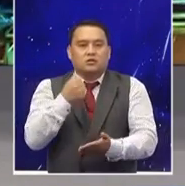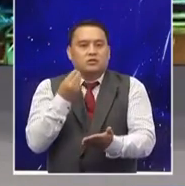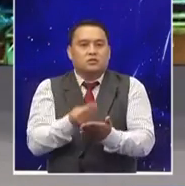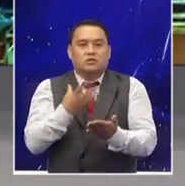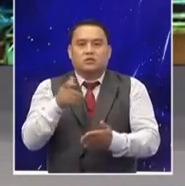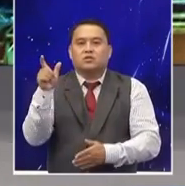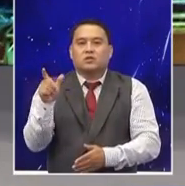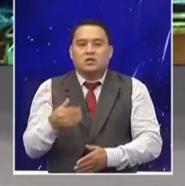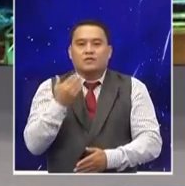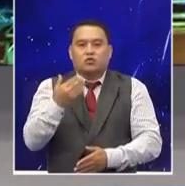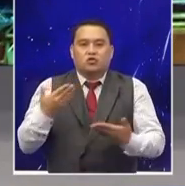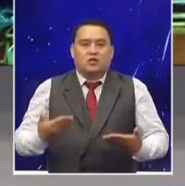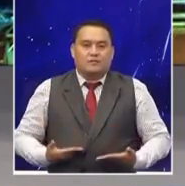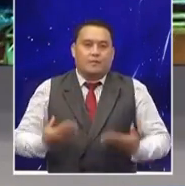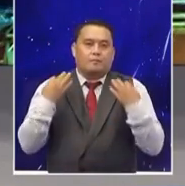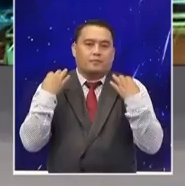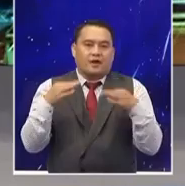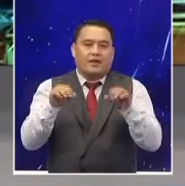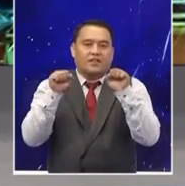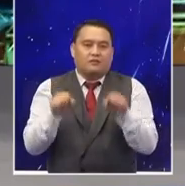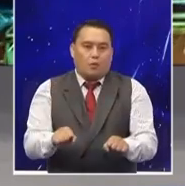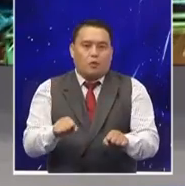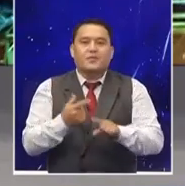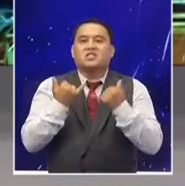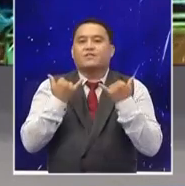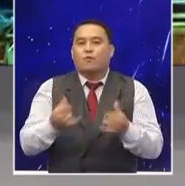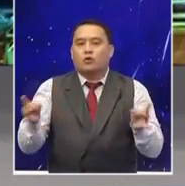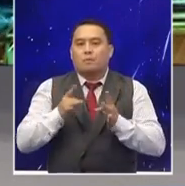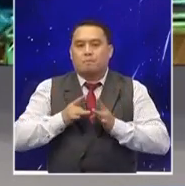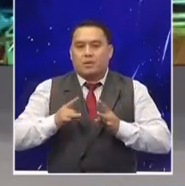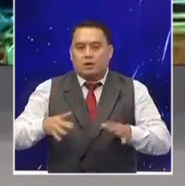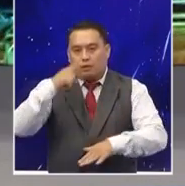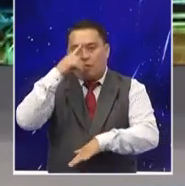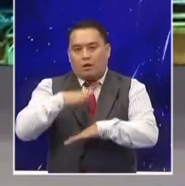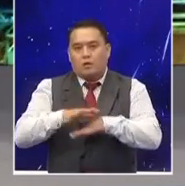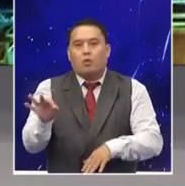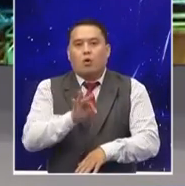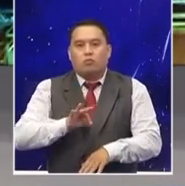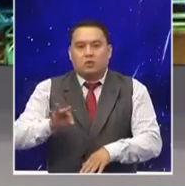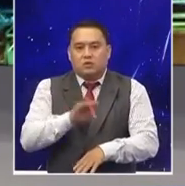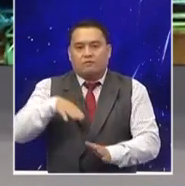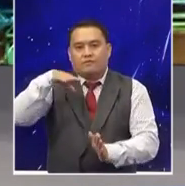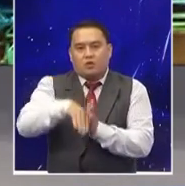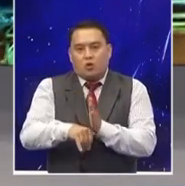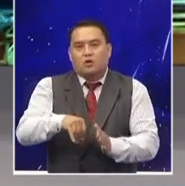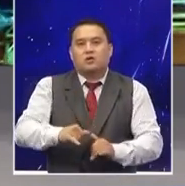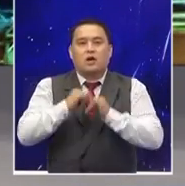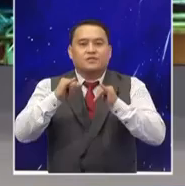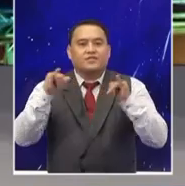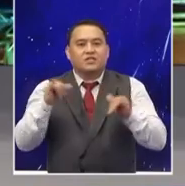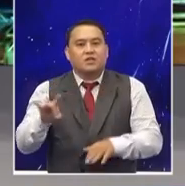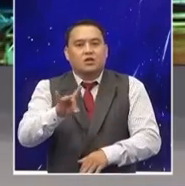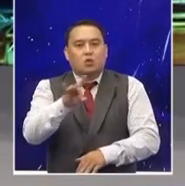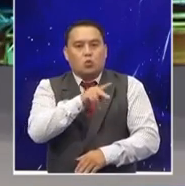являются человек его жизни права и свободы сегодня в канун этого праздника аким алматинской области за вклад внесенный в развитии